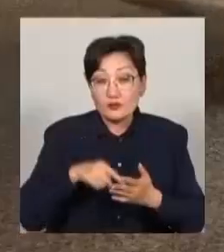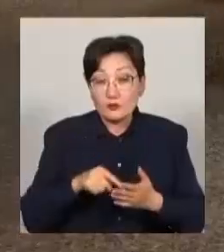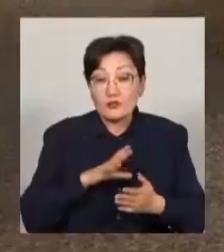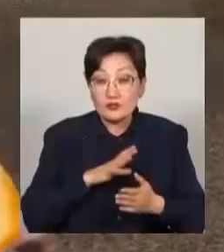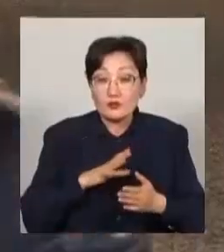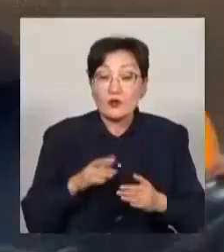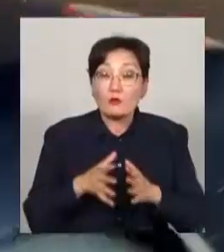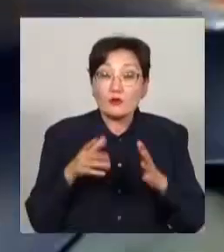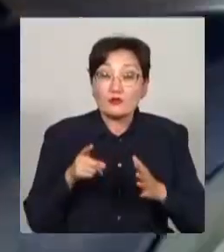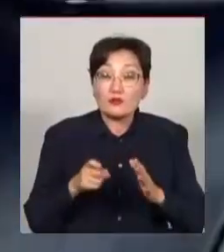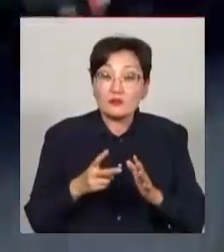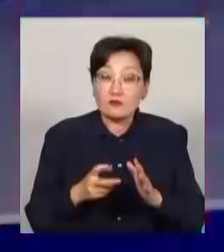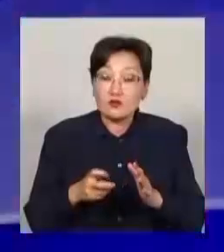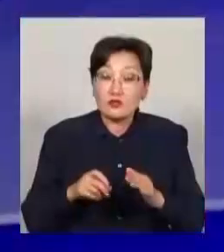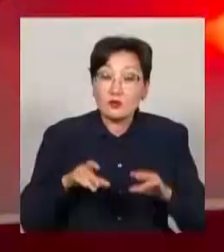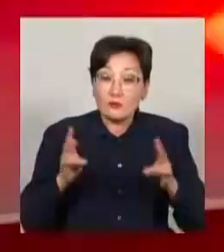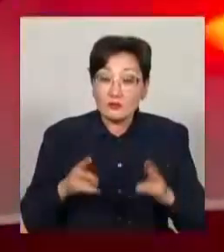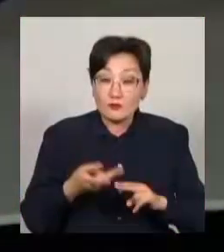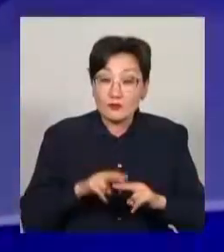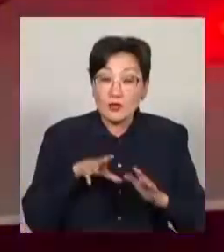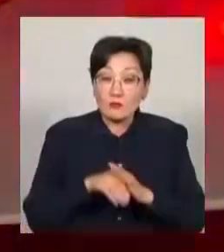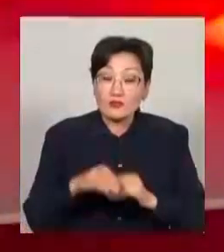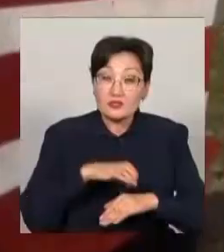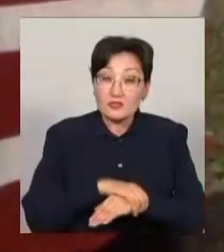года в городе произошло более 1200 аварий,